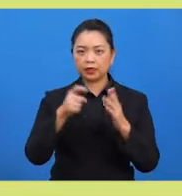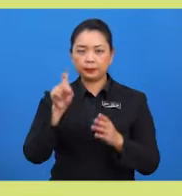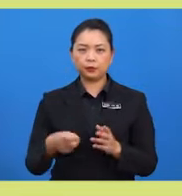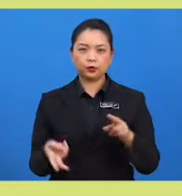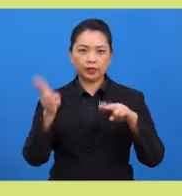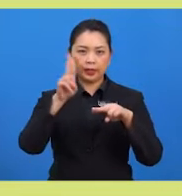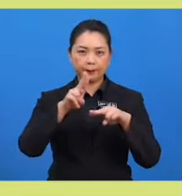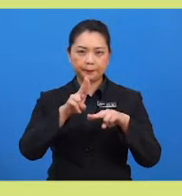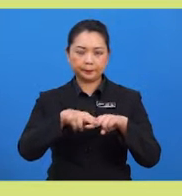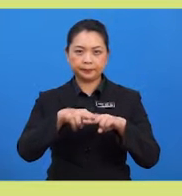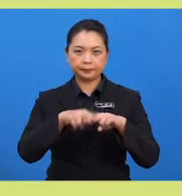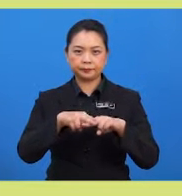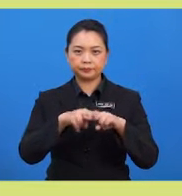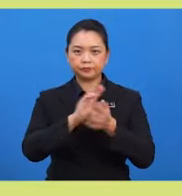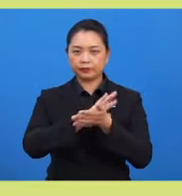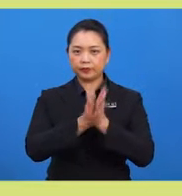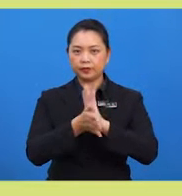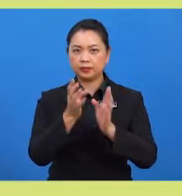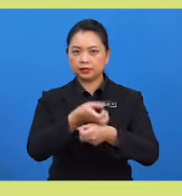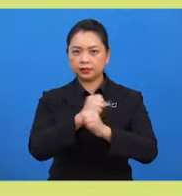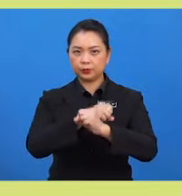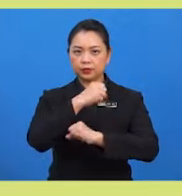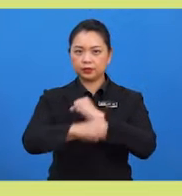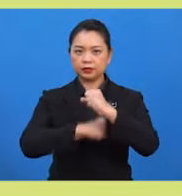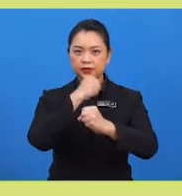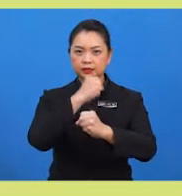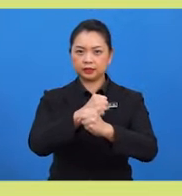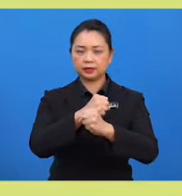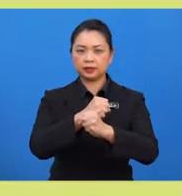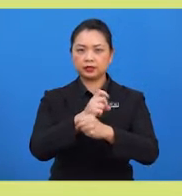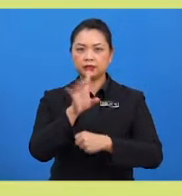dengan RM7,200 menjadikan sewa tahunan